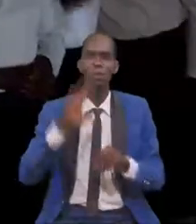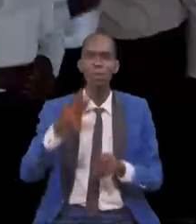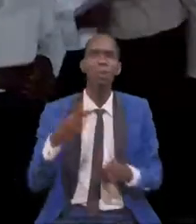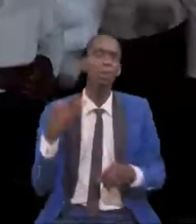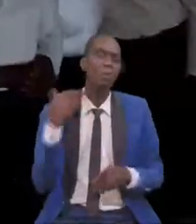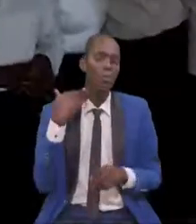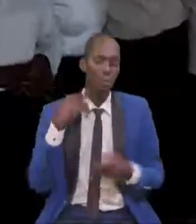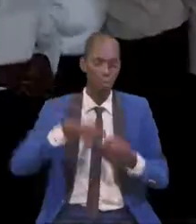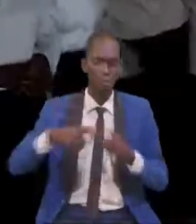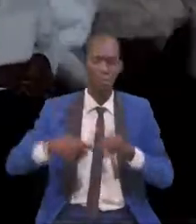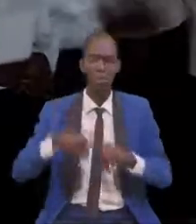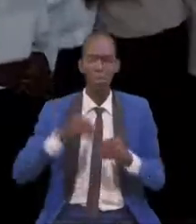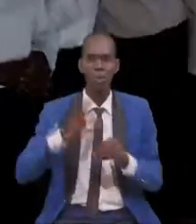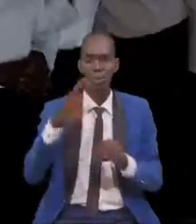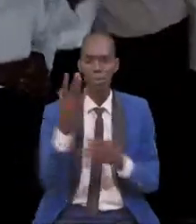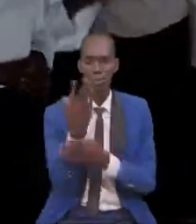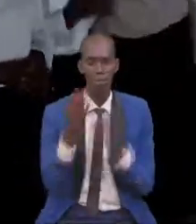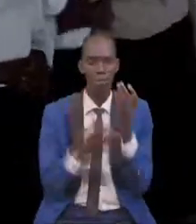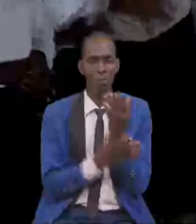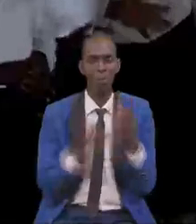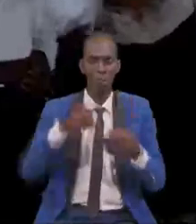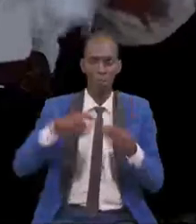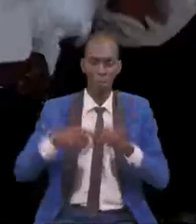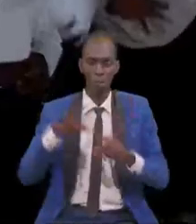Il y a une chaîne dans ton cœur,